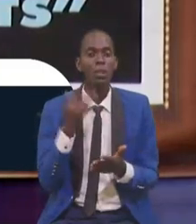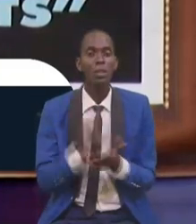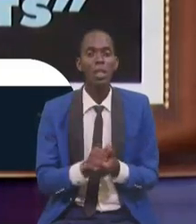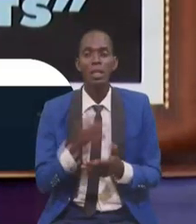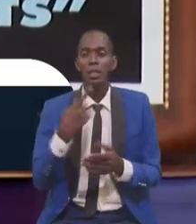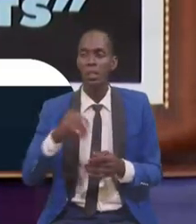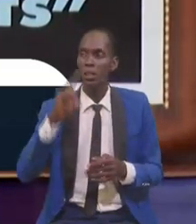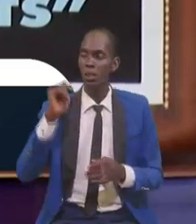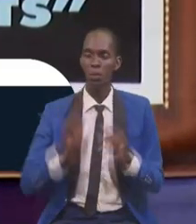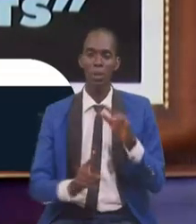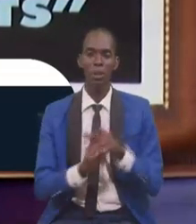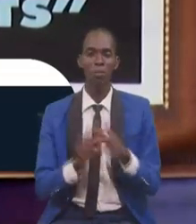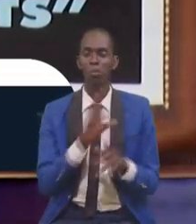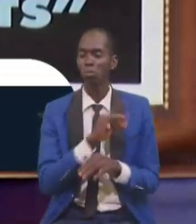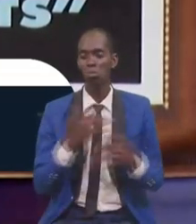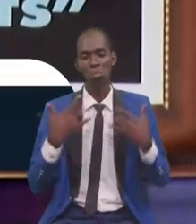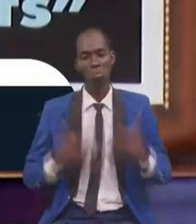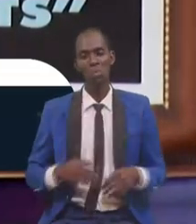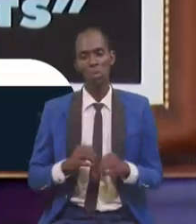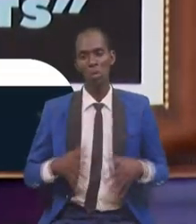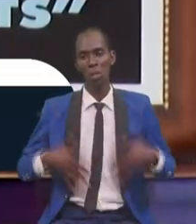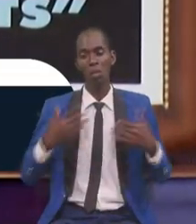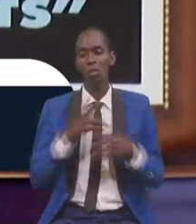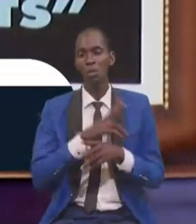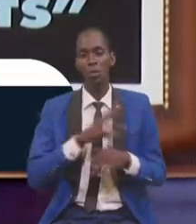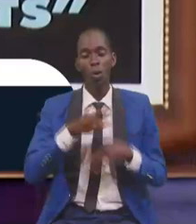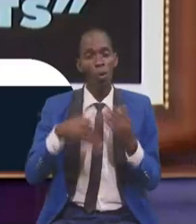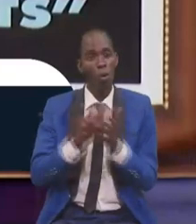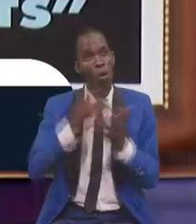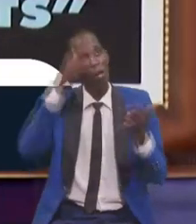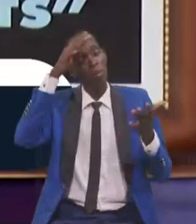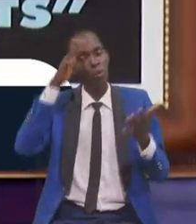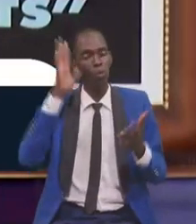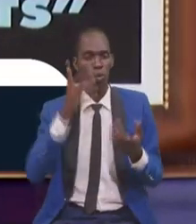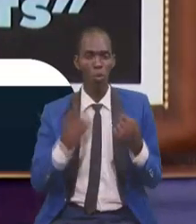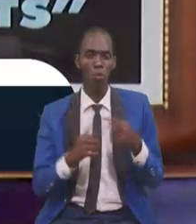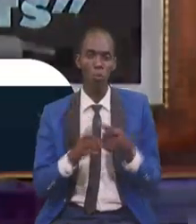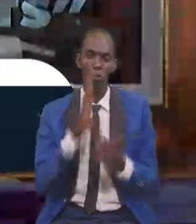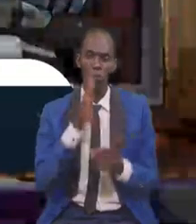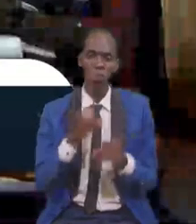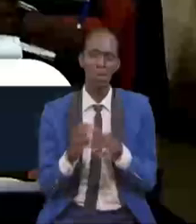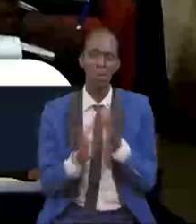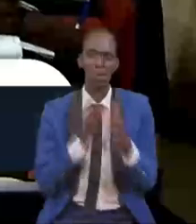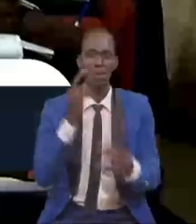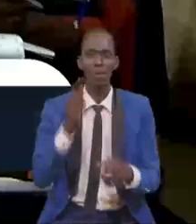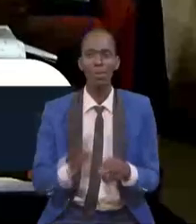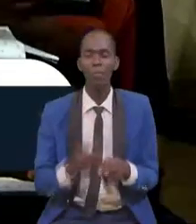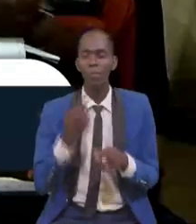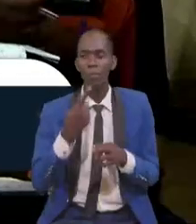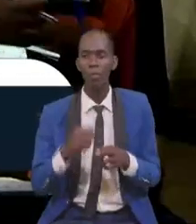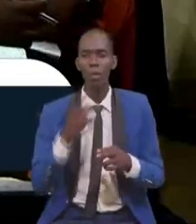de déception dans votre vie, l'attente dans votre vie, l'accomplissement dans votre vie au nom de